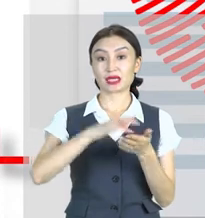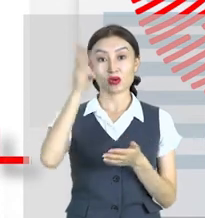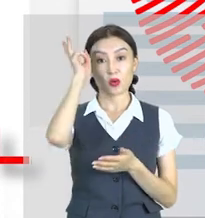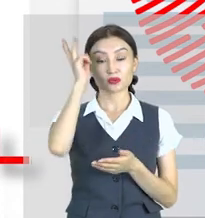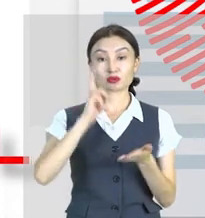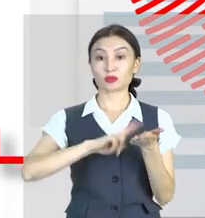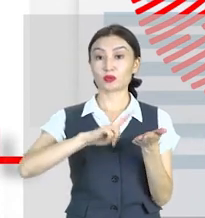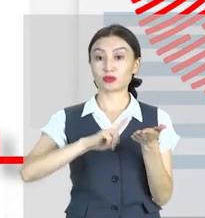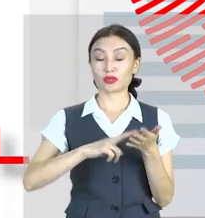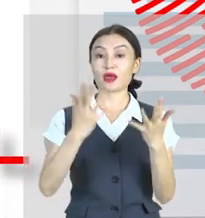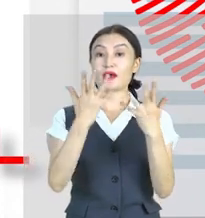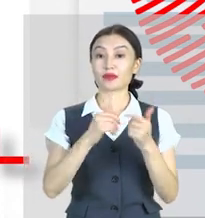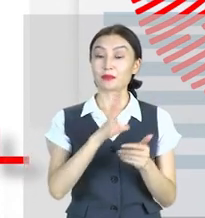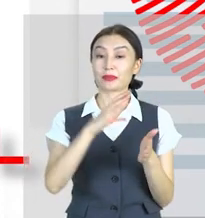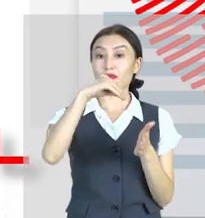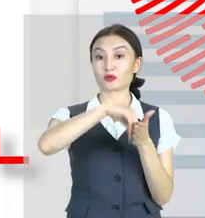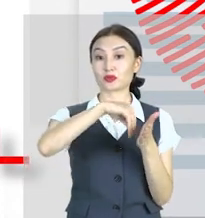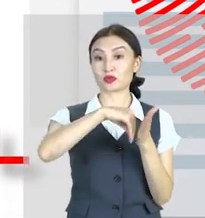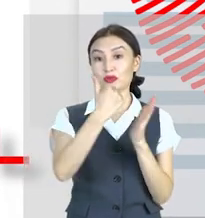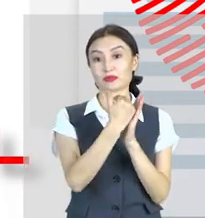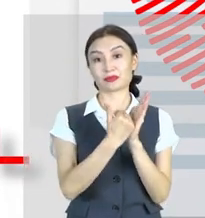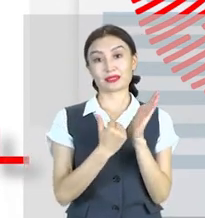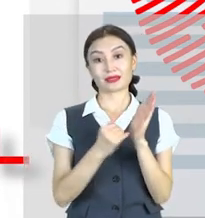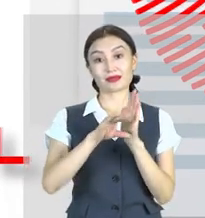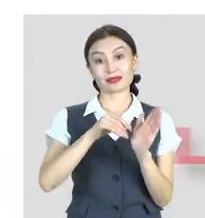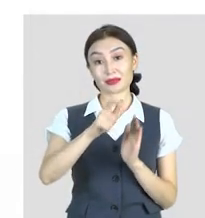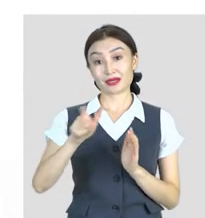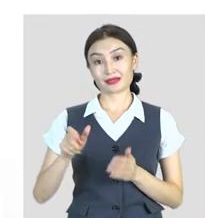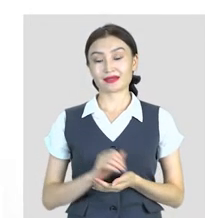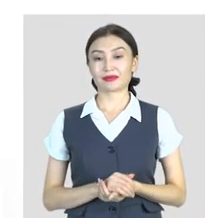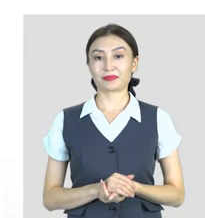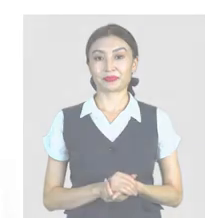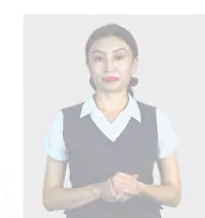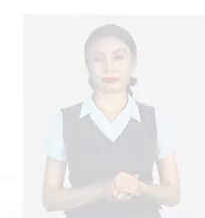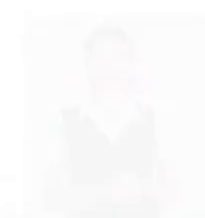учет и автоматически быть включенным в список избирателей.